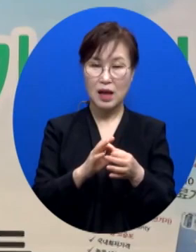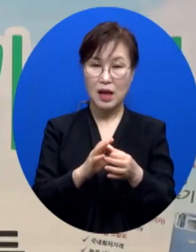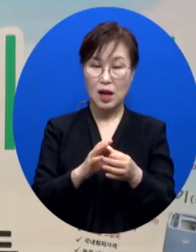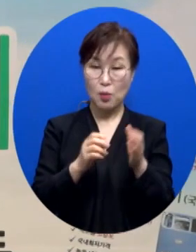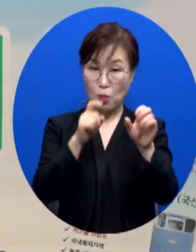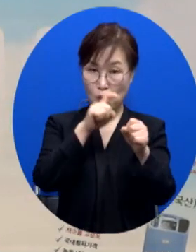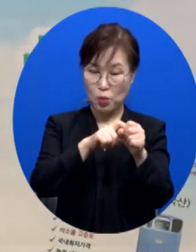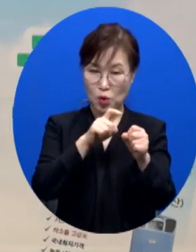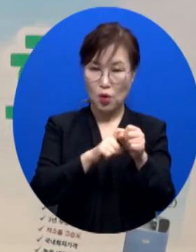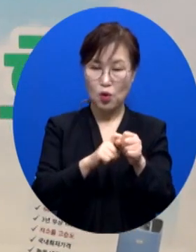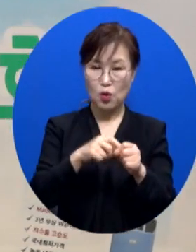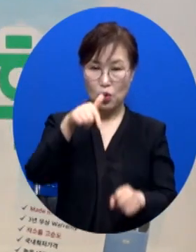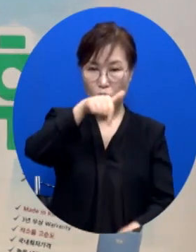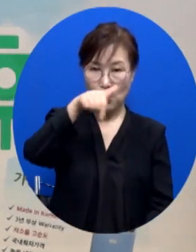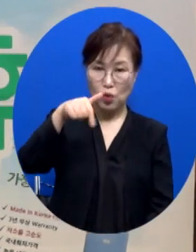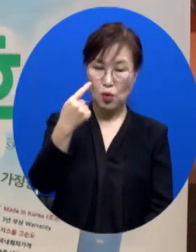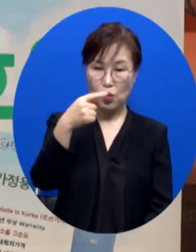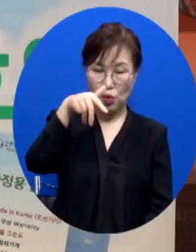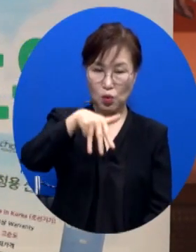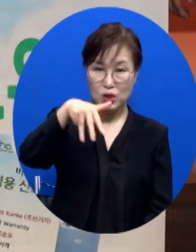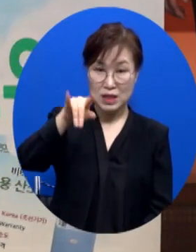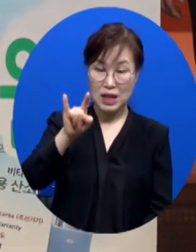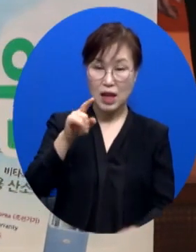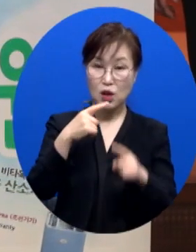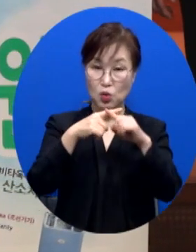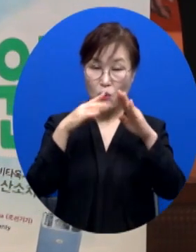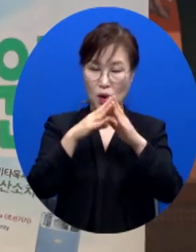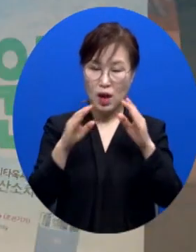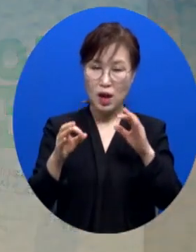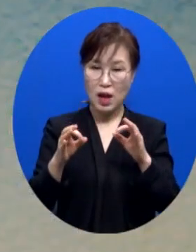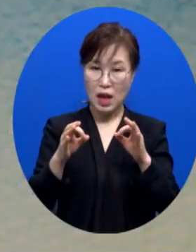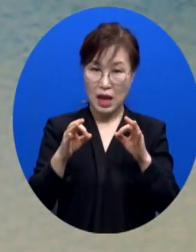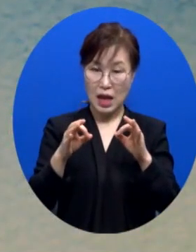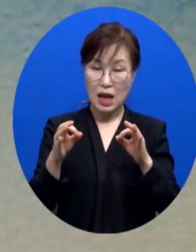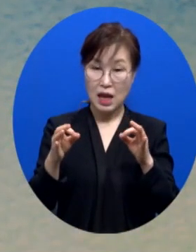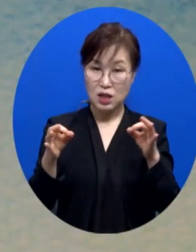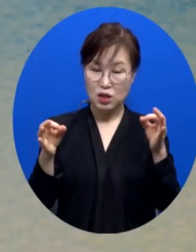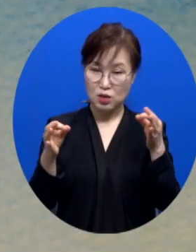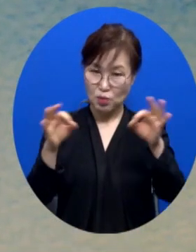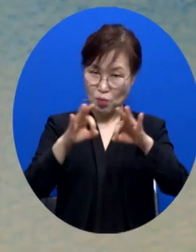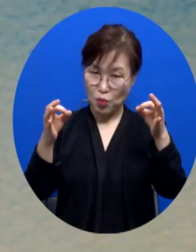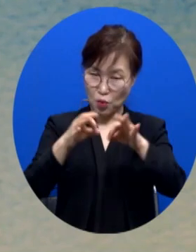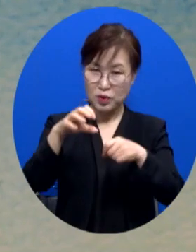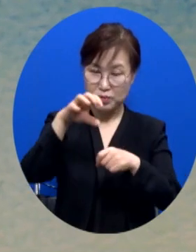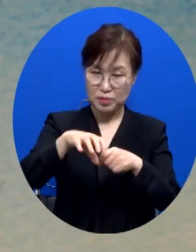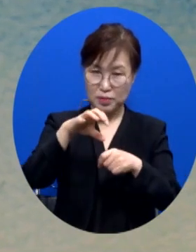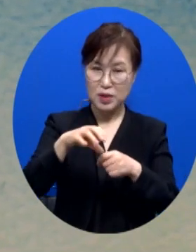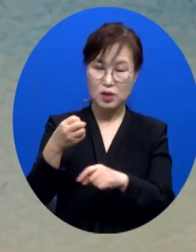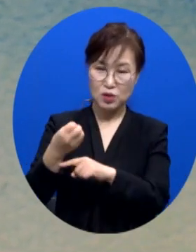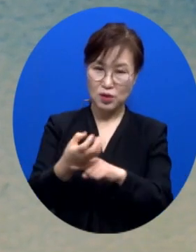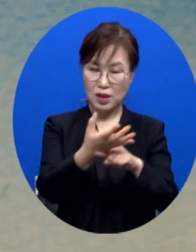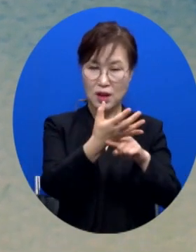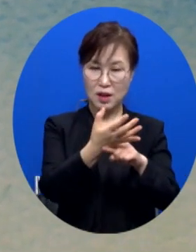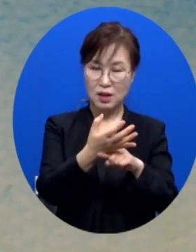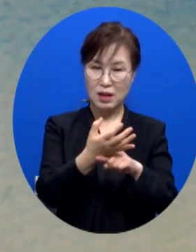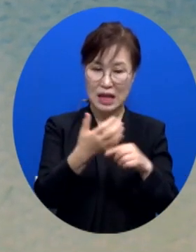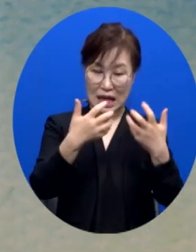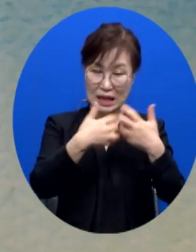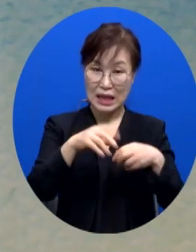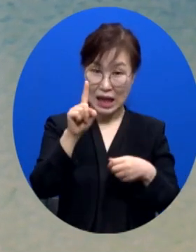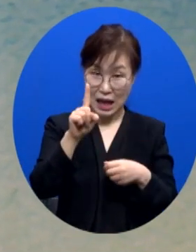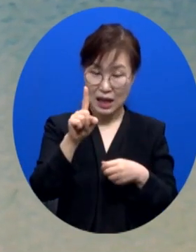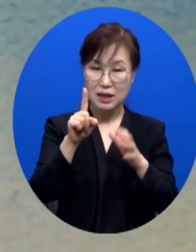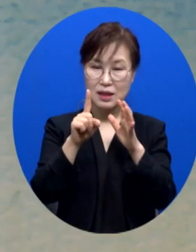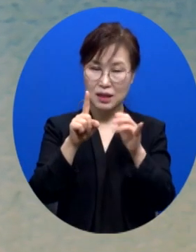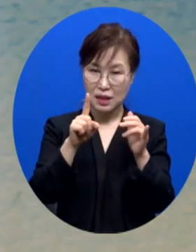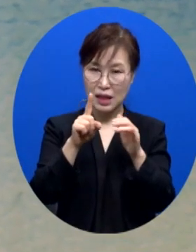목회자와 교인들이 모금한 후원금으로 마련했습니다. 꽃제교회 김성복 목사는 기계 한 대로 10명이 넘는